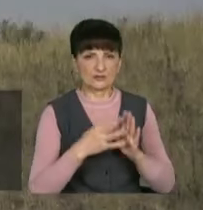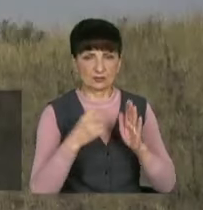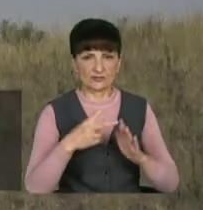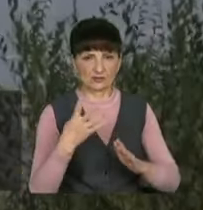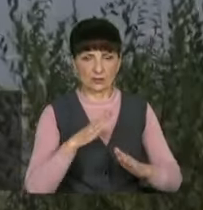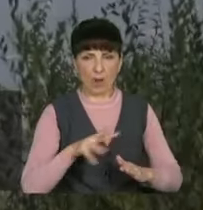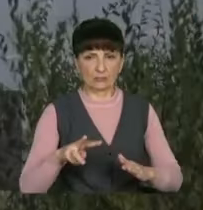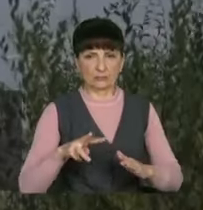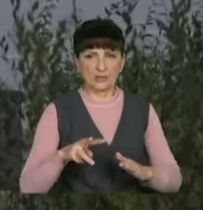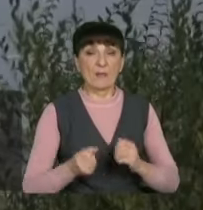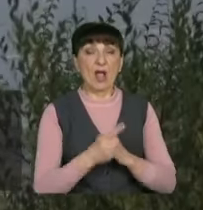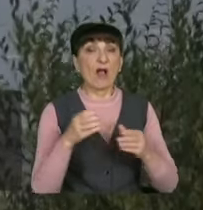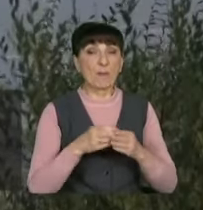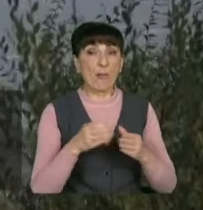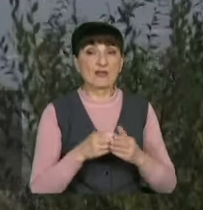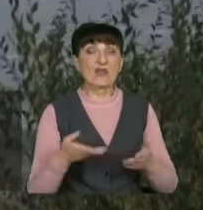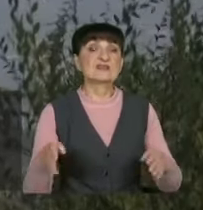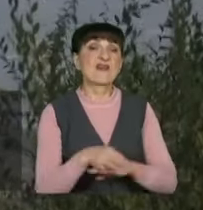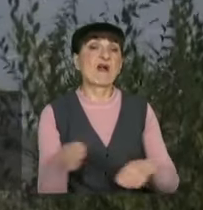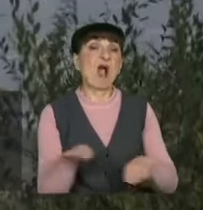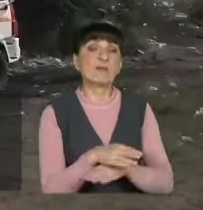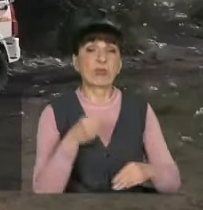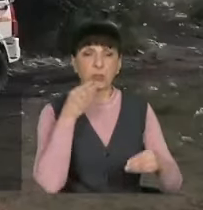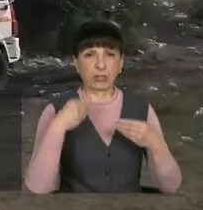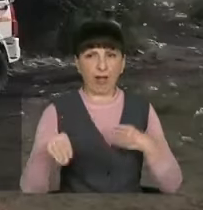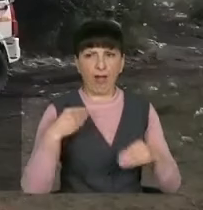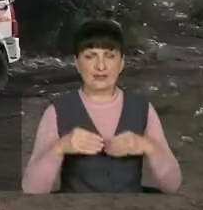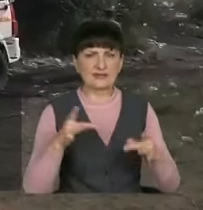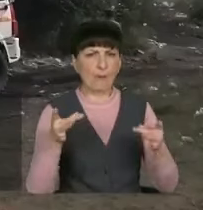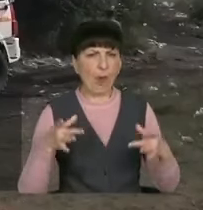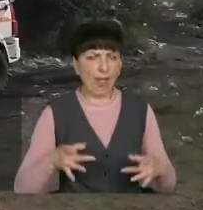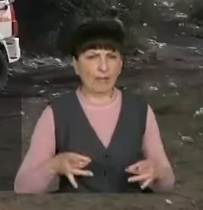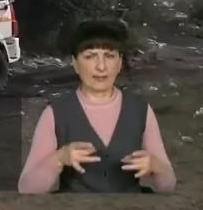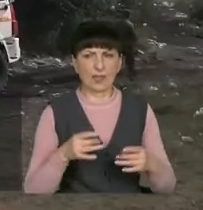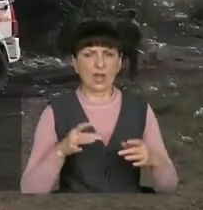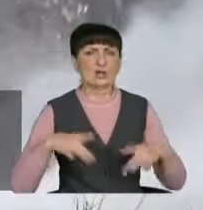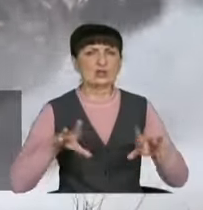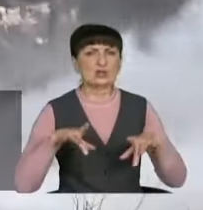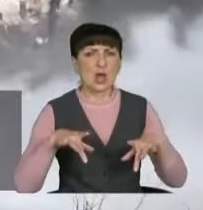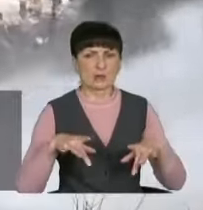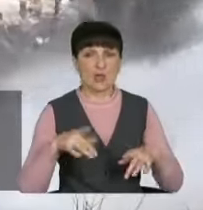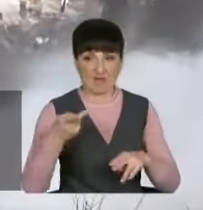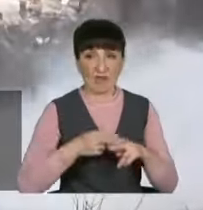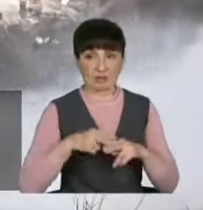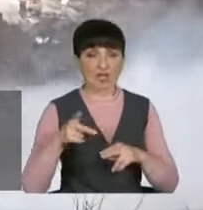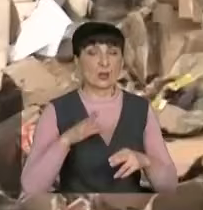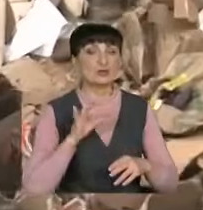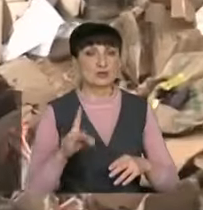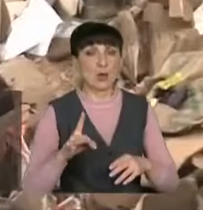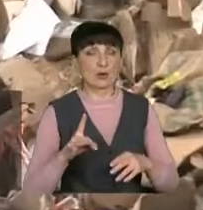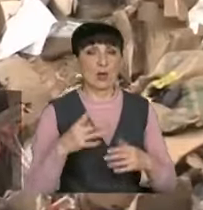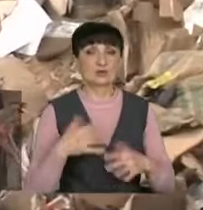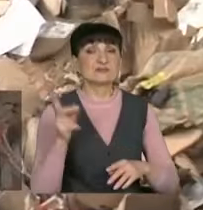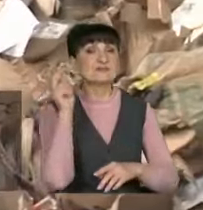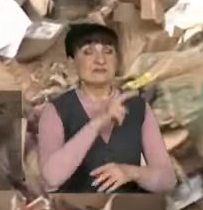миллиона. Оказалось, что компания просто закапывает в землю пластик, полиэтилен, картон и шины. К слову, в городе именно эти виды мусора могут отправиться